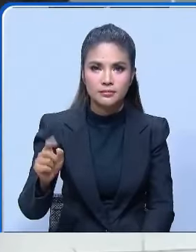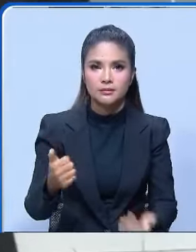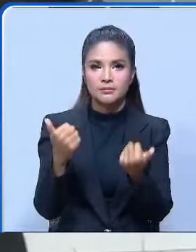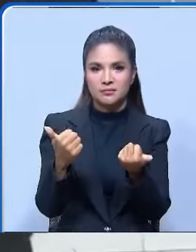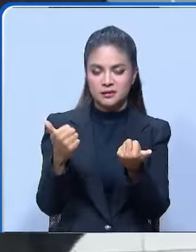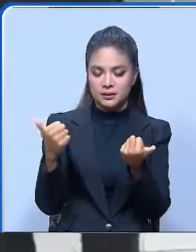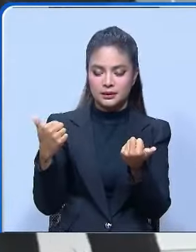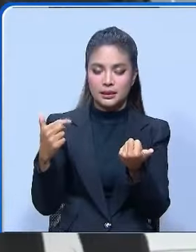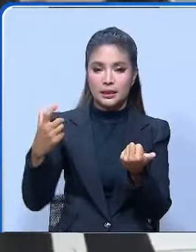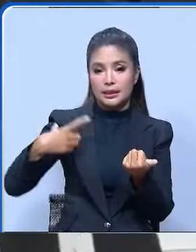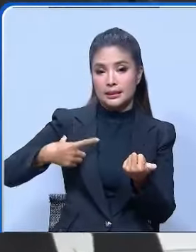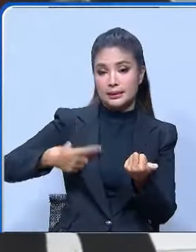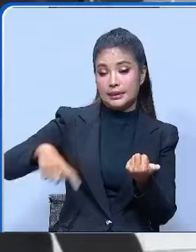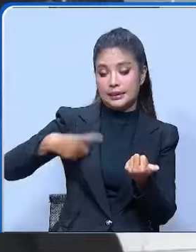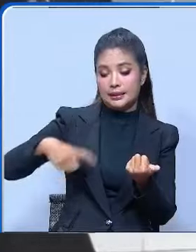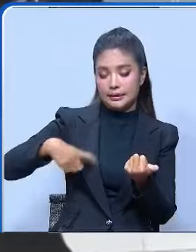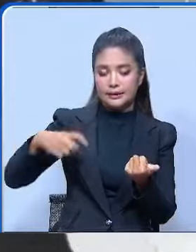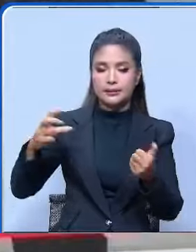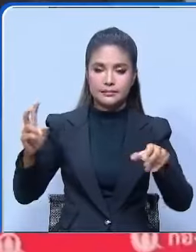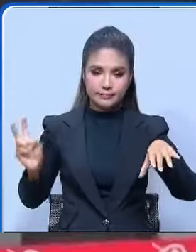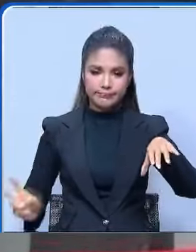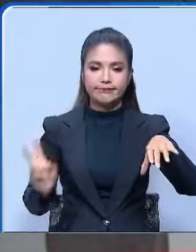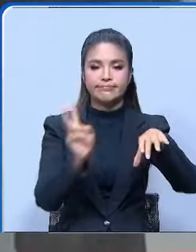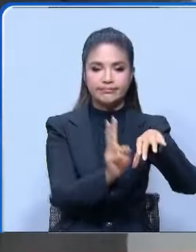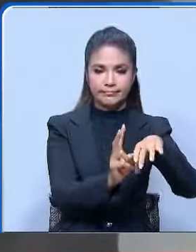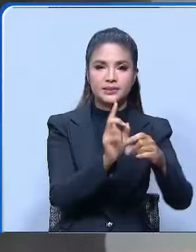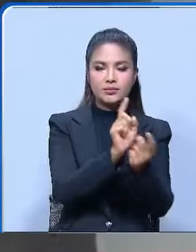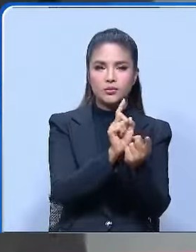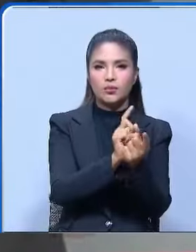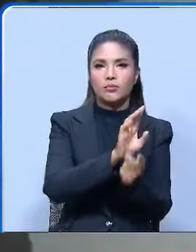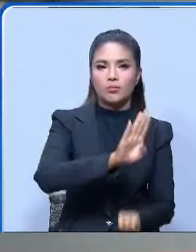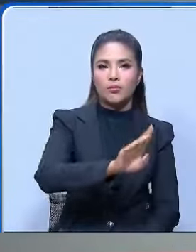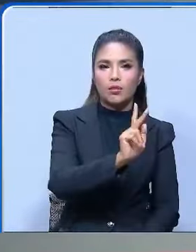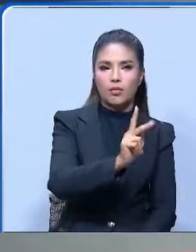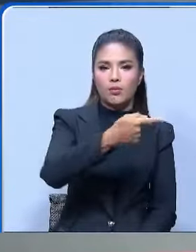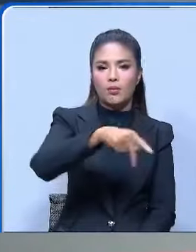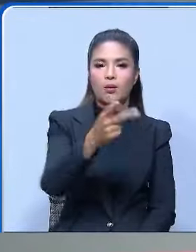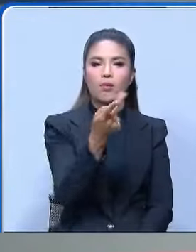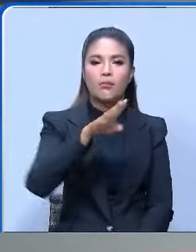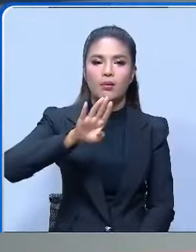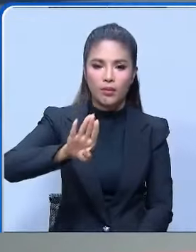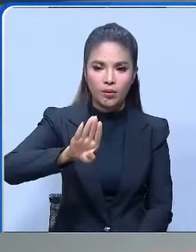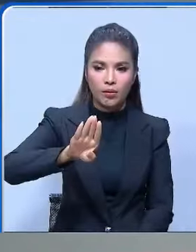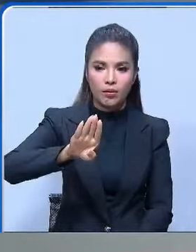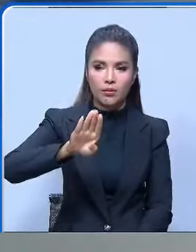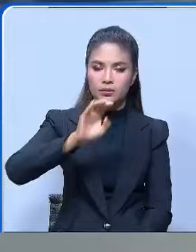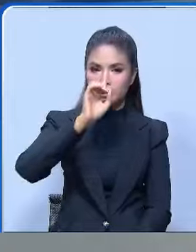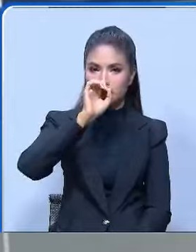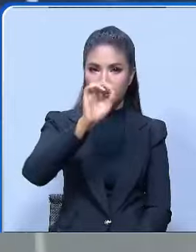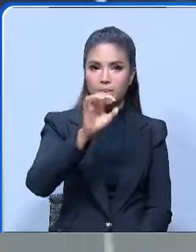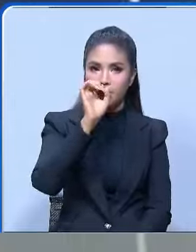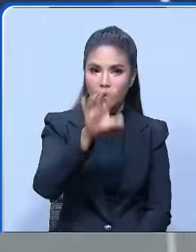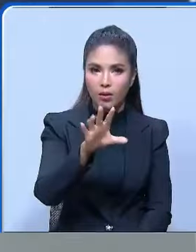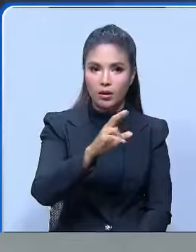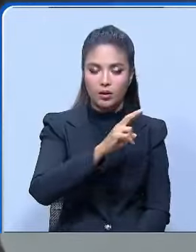ทนายความไปเข้าพบพนักงานสอบสวนบก.ปคบ.ค่ะเพื่อแสดงความบริสุทธิ์ใจนะคะเพื่อแสดงความบริสุทธิ์ของตัวเ